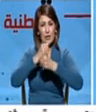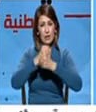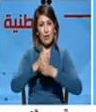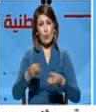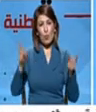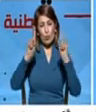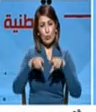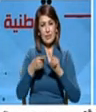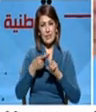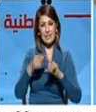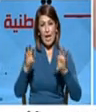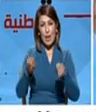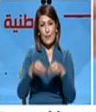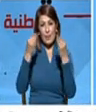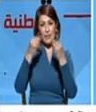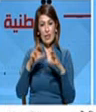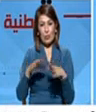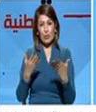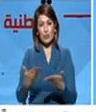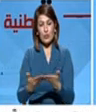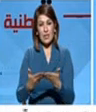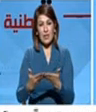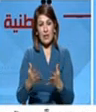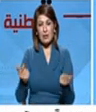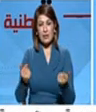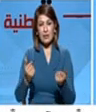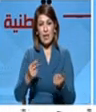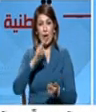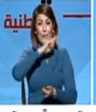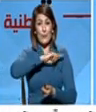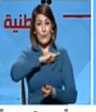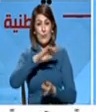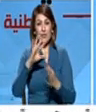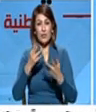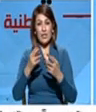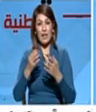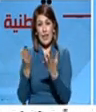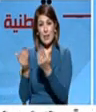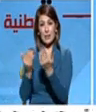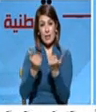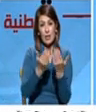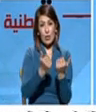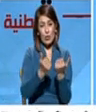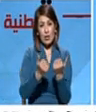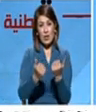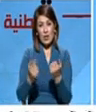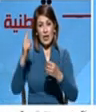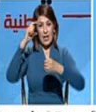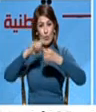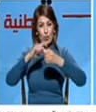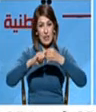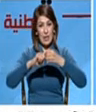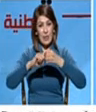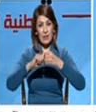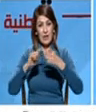اول الحساب فما اجراءات ميدان البنكي والجبال وكذا فيما يهم الضمان الاجتماعي تاجيل دفع المساهمات المحموله على العرب ان